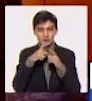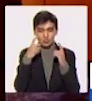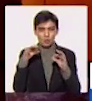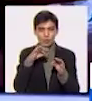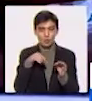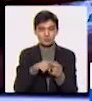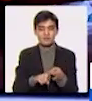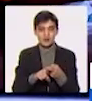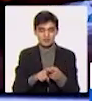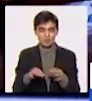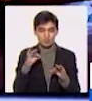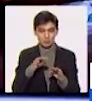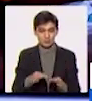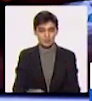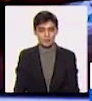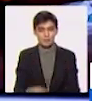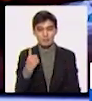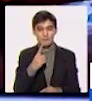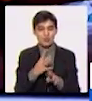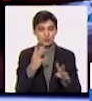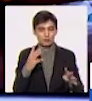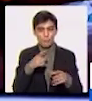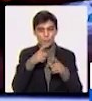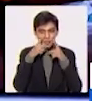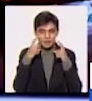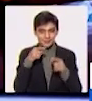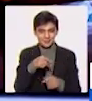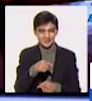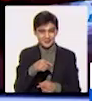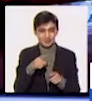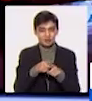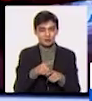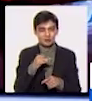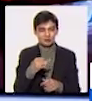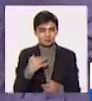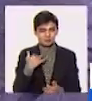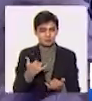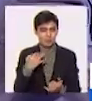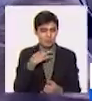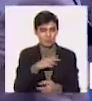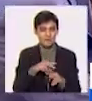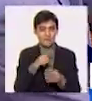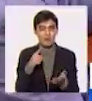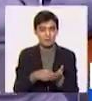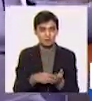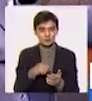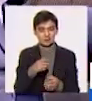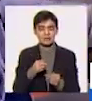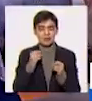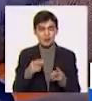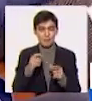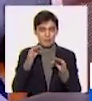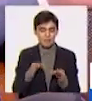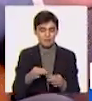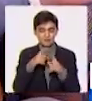құралдарына қатысты болмақ. Да, в первую очередь это все-таки маски, да, вот сейчас очень много их, вот вопрос, как правильно их